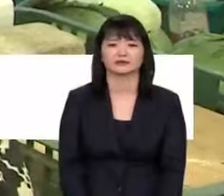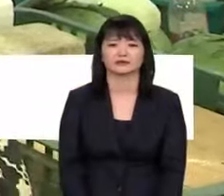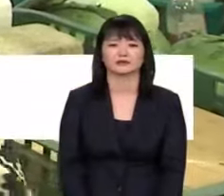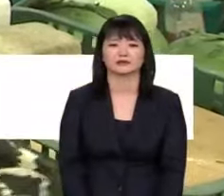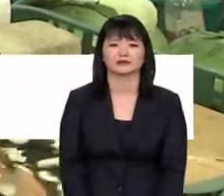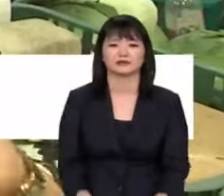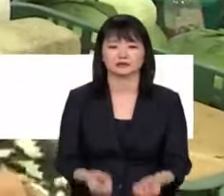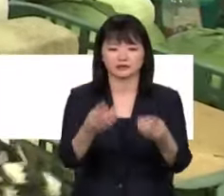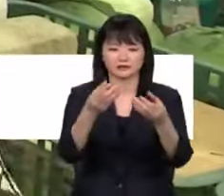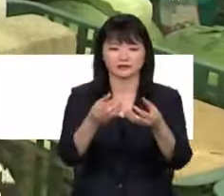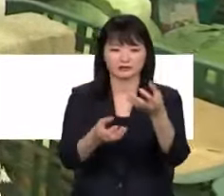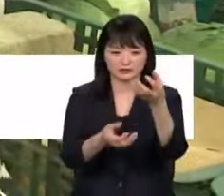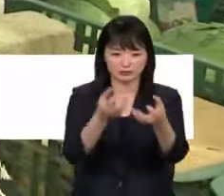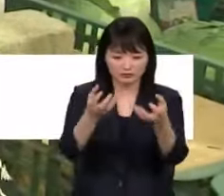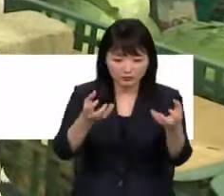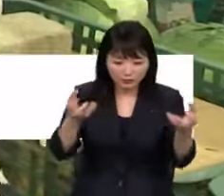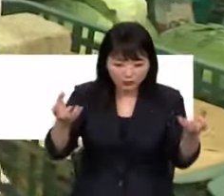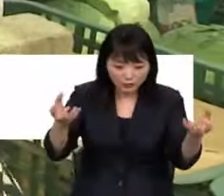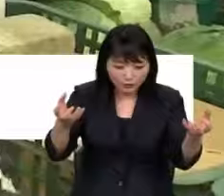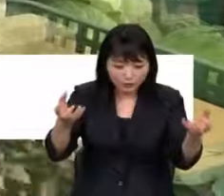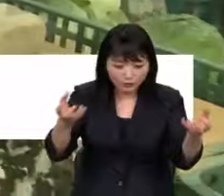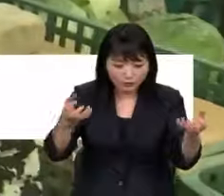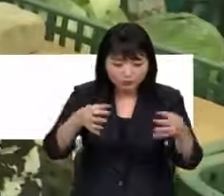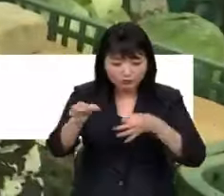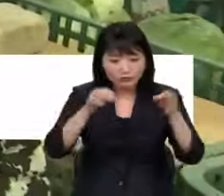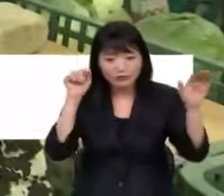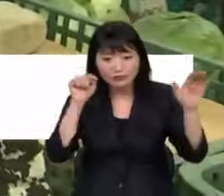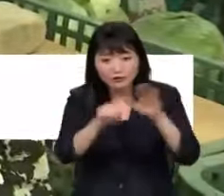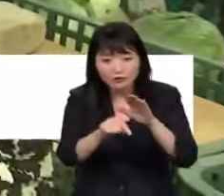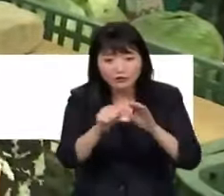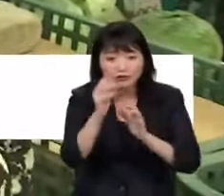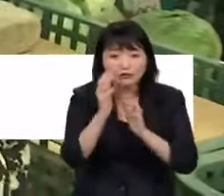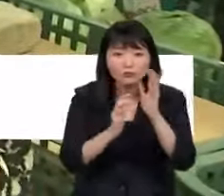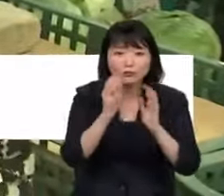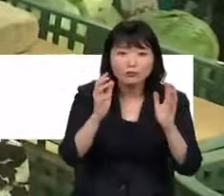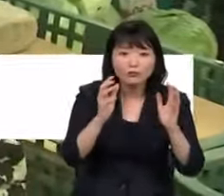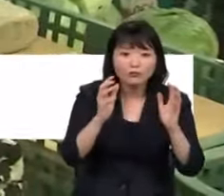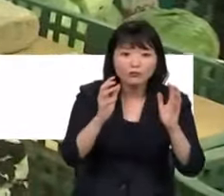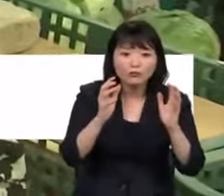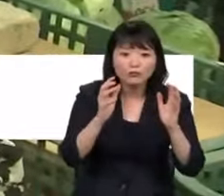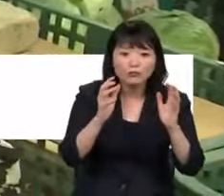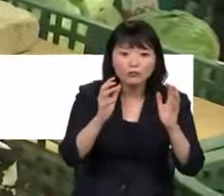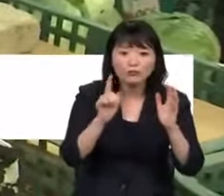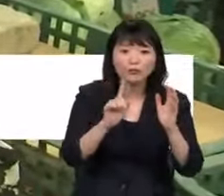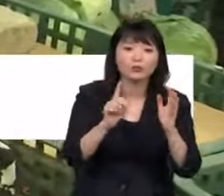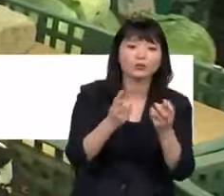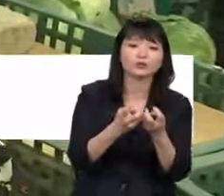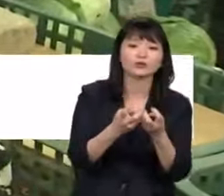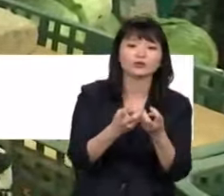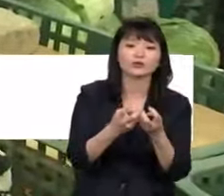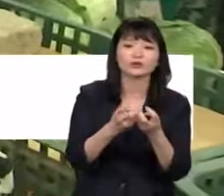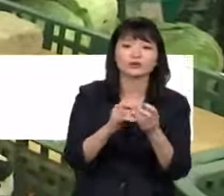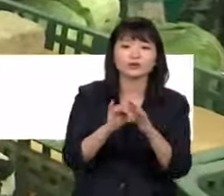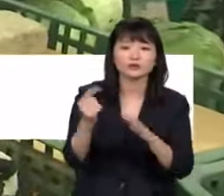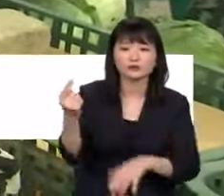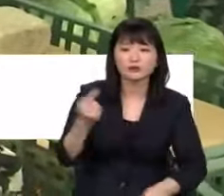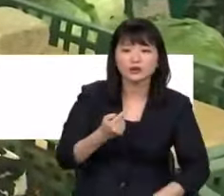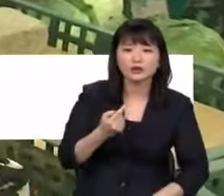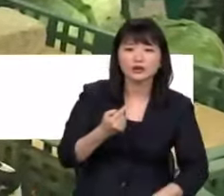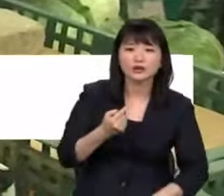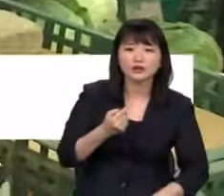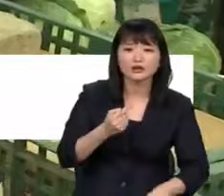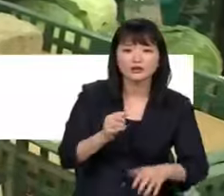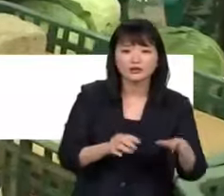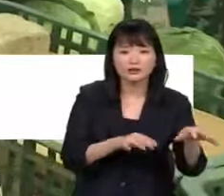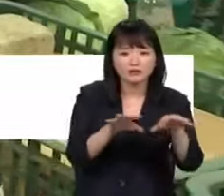상체리기에서 한번 시장을 한번 나와봤더니 배추도 또 식구들 오니까 하다못해 겉절이라도